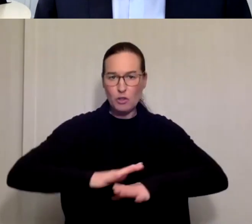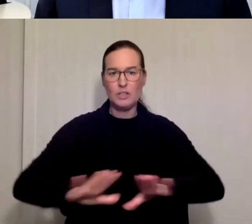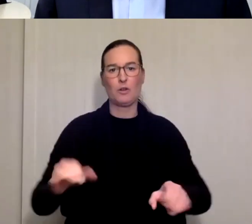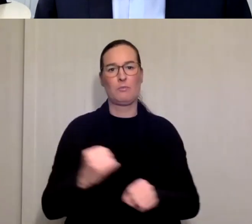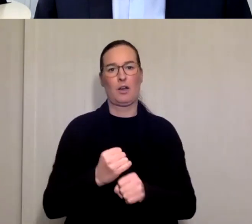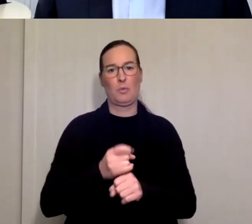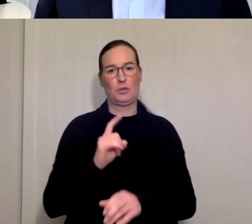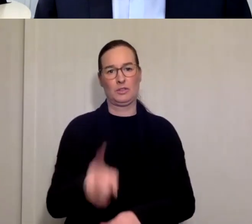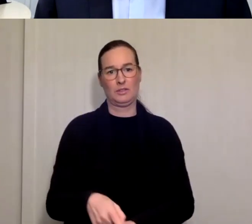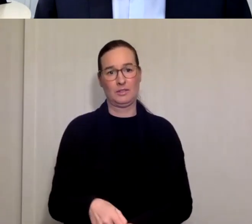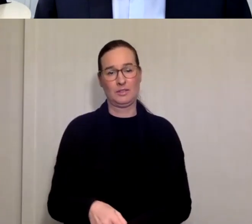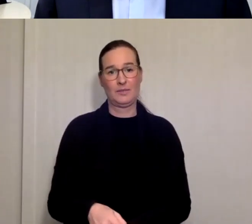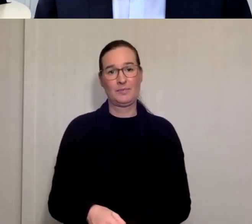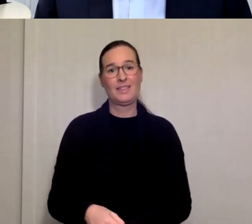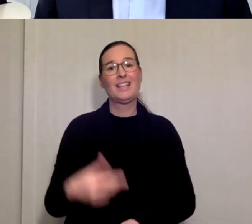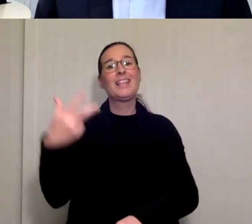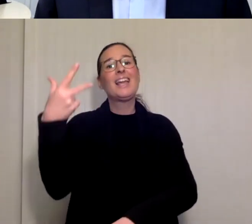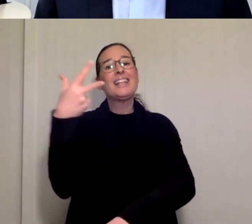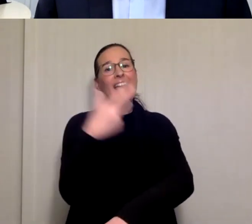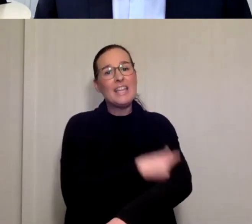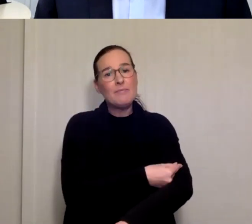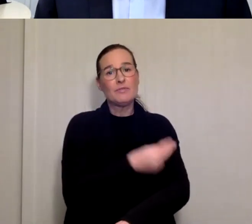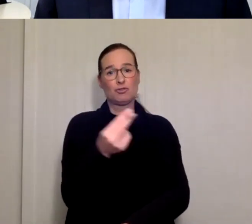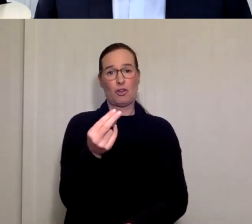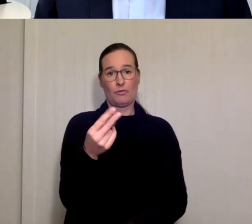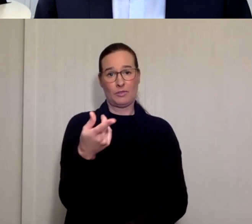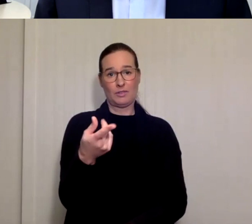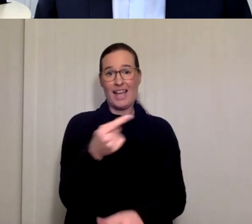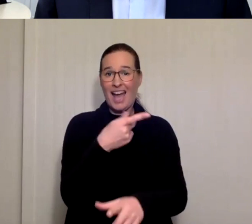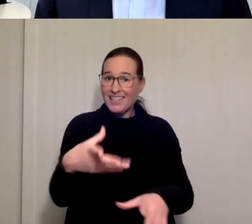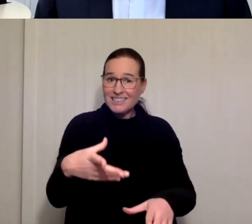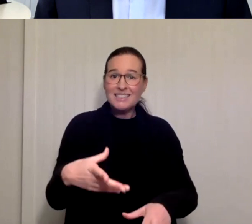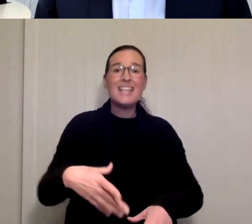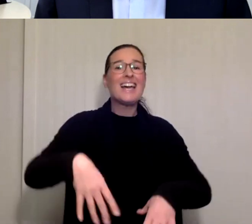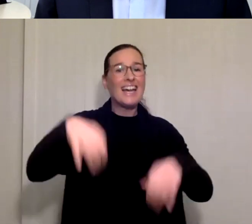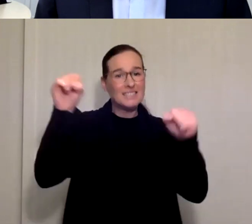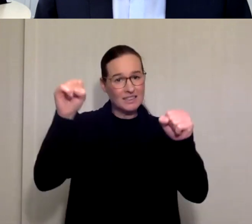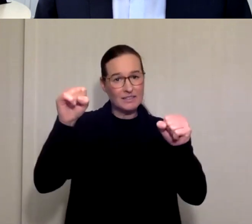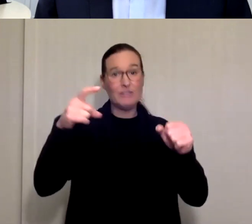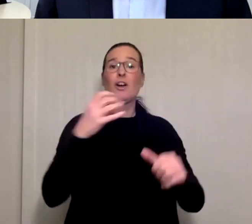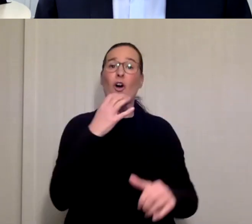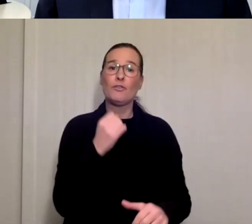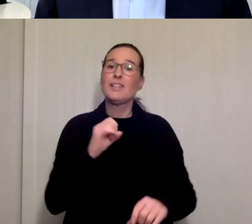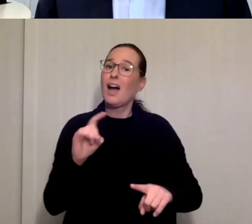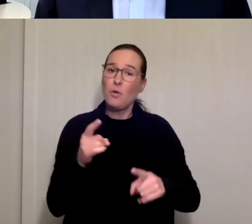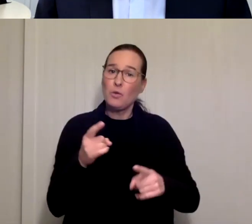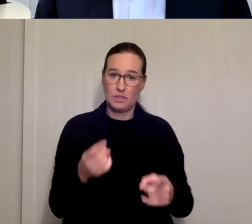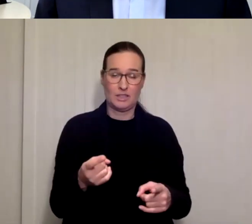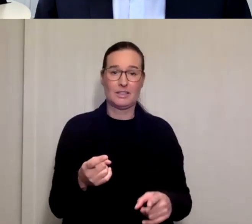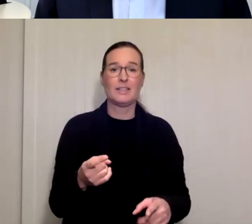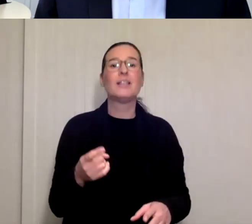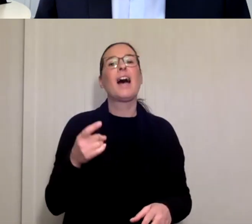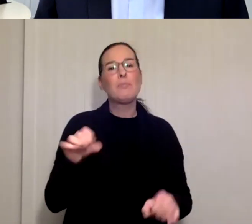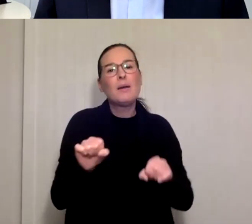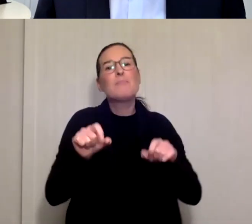wahrscheinlich nicht so sehr die Rettung bringen, wie wir das alle hoffen, aber es wird sicherlich auch ein Stück weit die Bekämpfung der